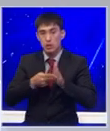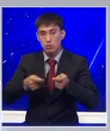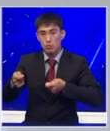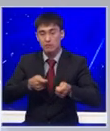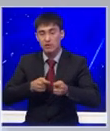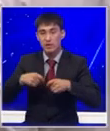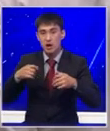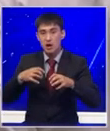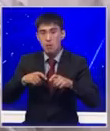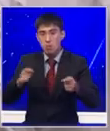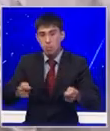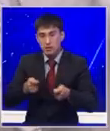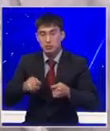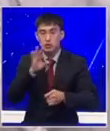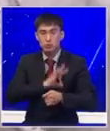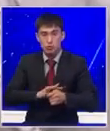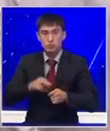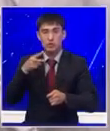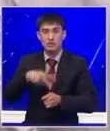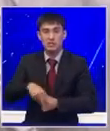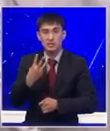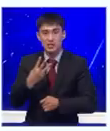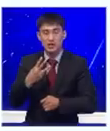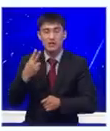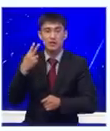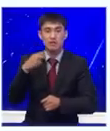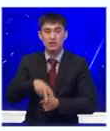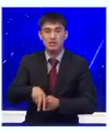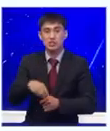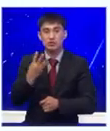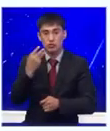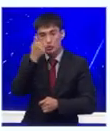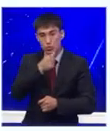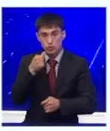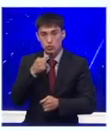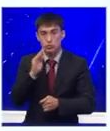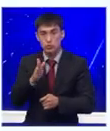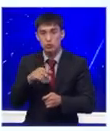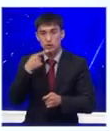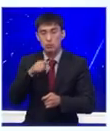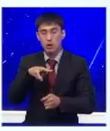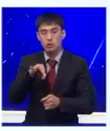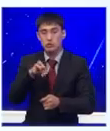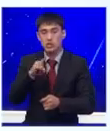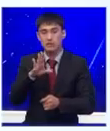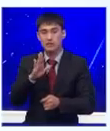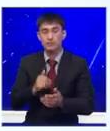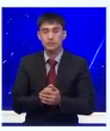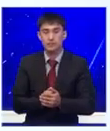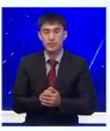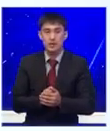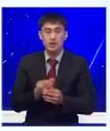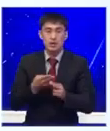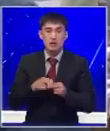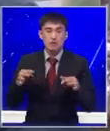управления пастбищами и их использование на 2023-2024 годы отметил Марат Султан газеев Кроме